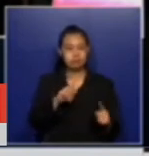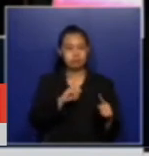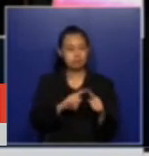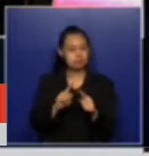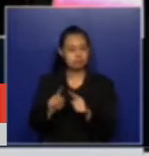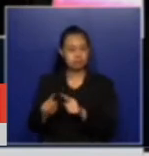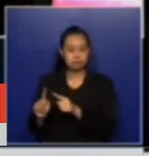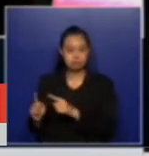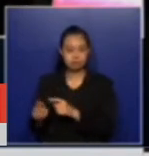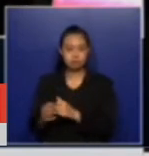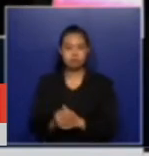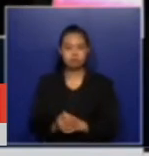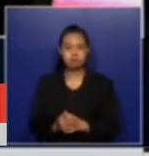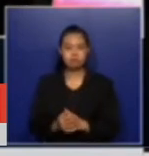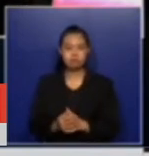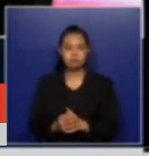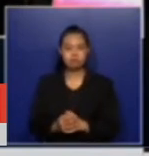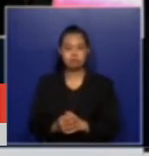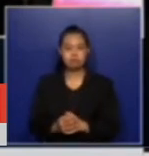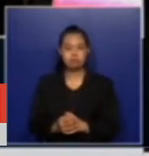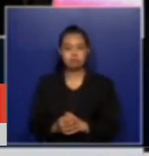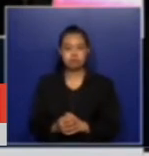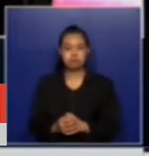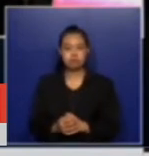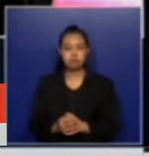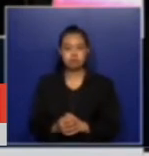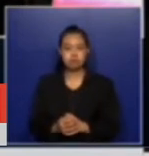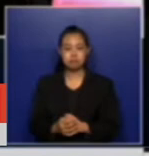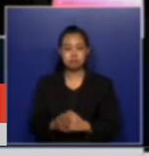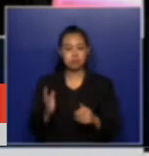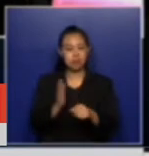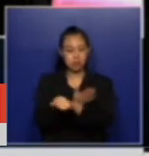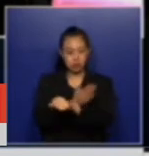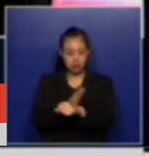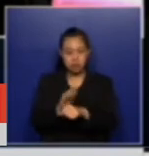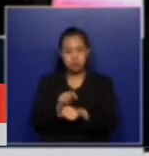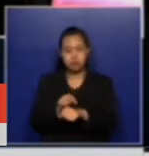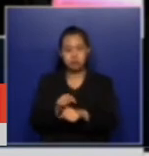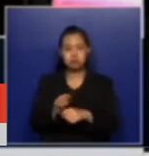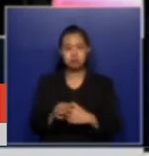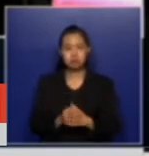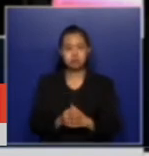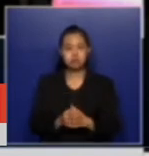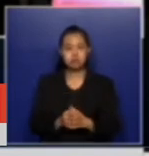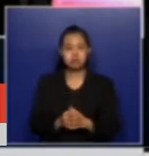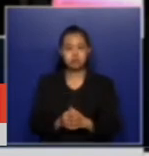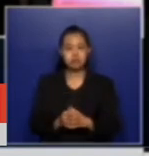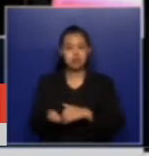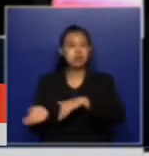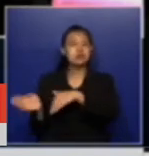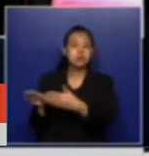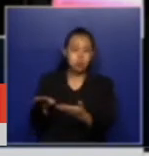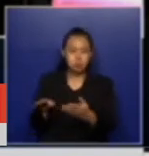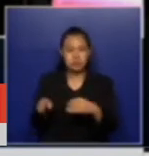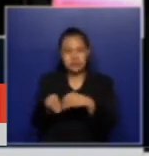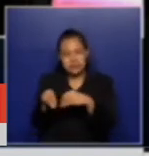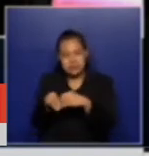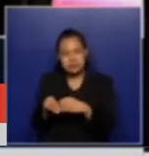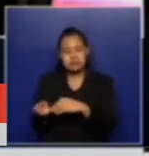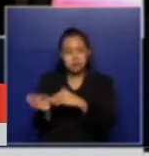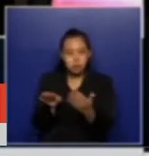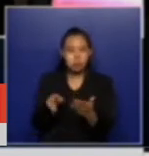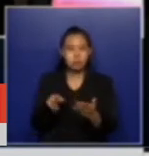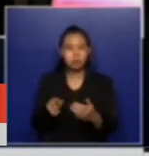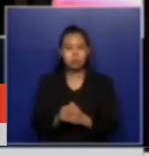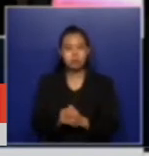จากภาคธุรกิจก็จะกำลังจะล่มละลาย